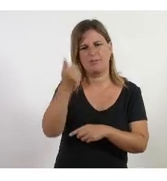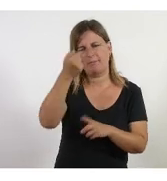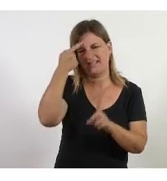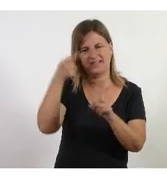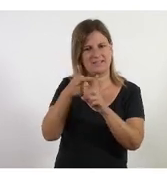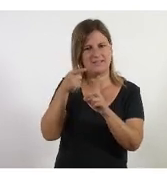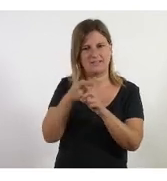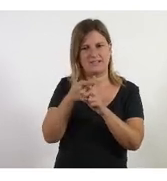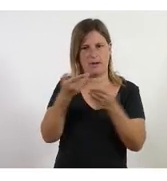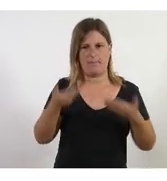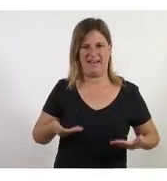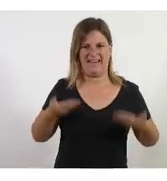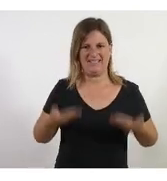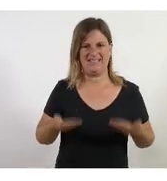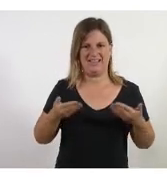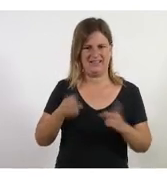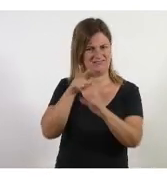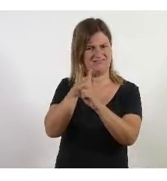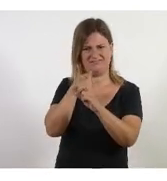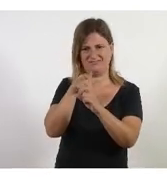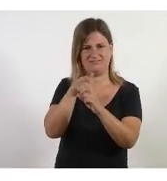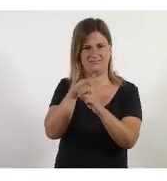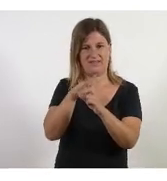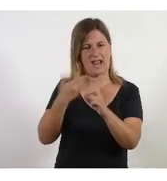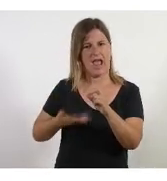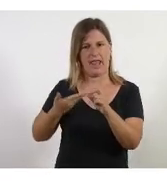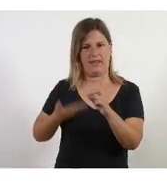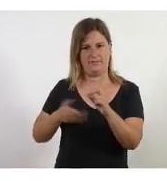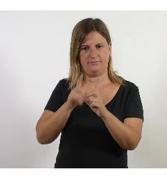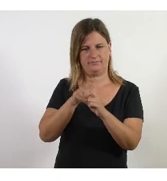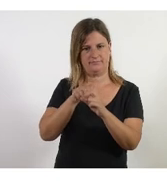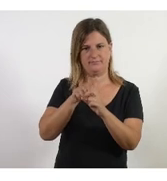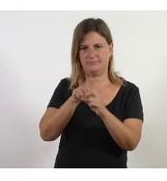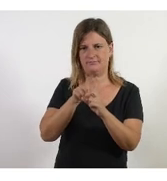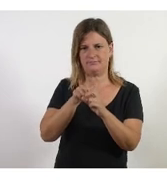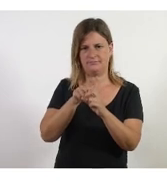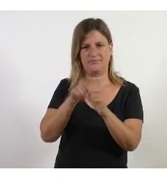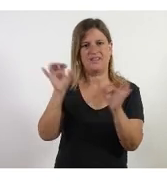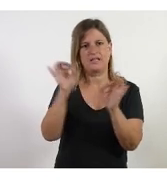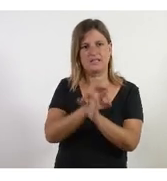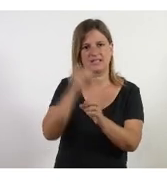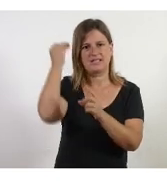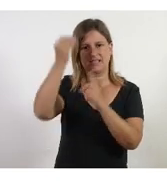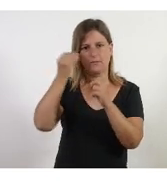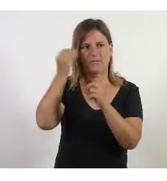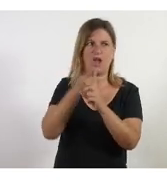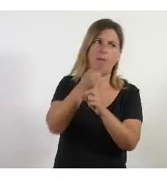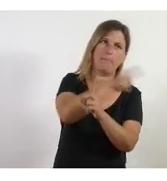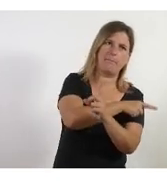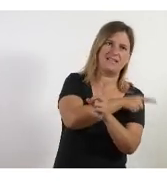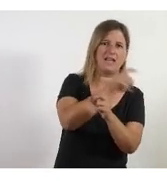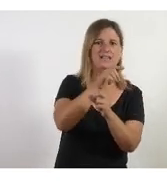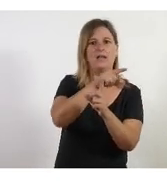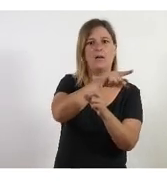centrar-se en el present, centrar-se en l'ara, sense fer projeccions des del passat cap